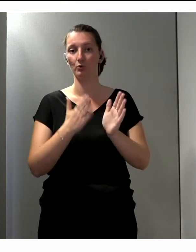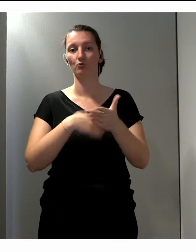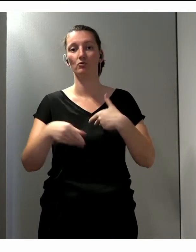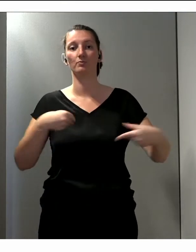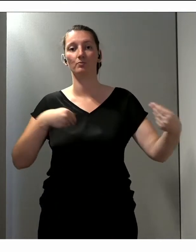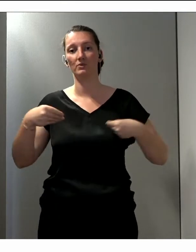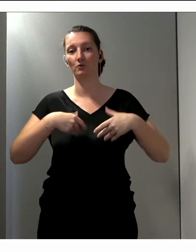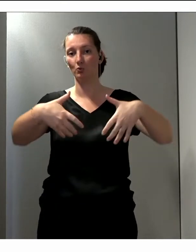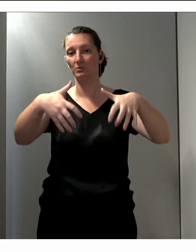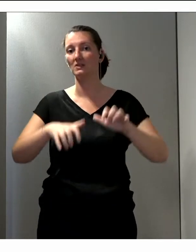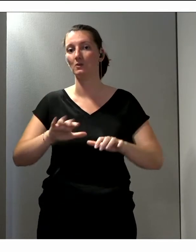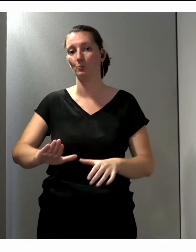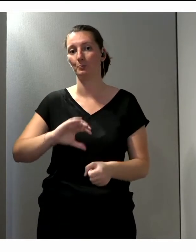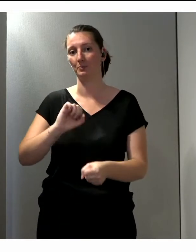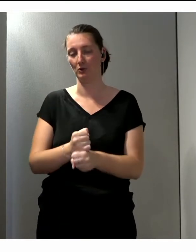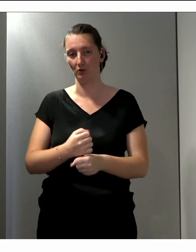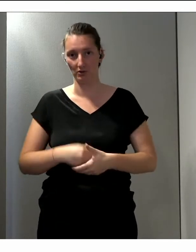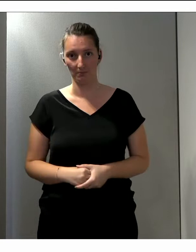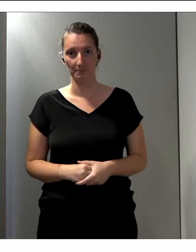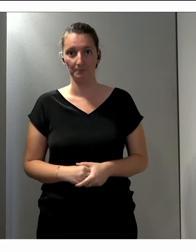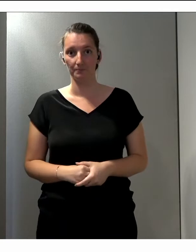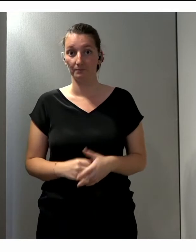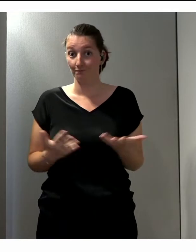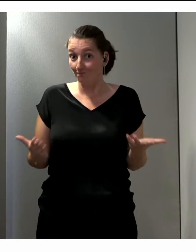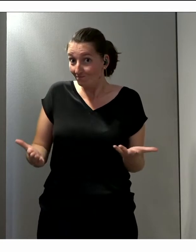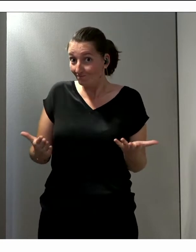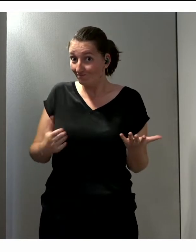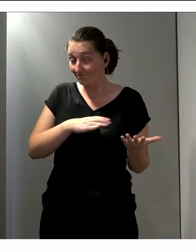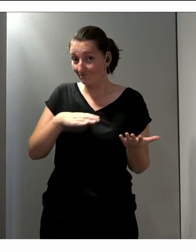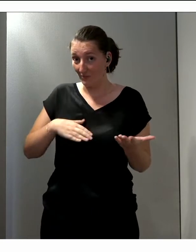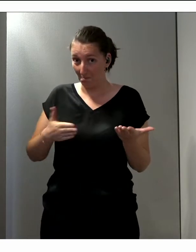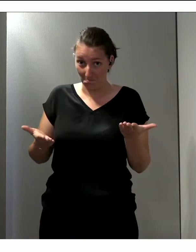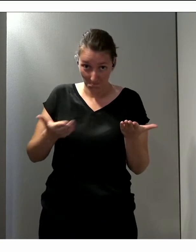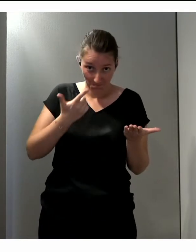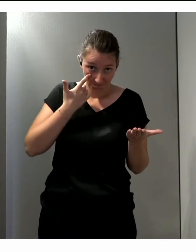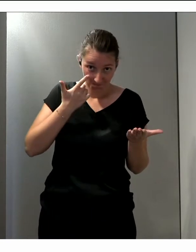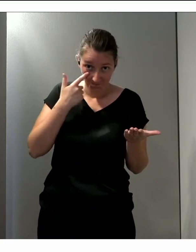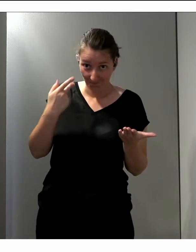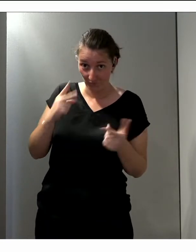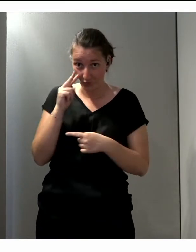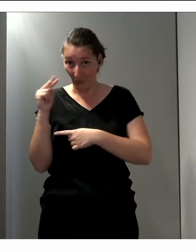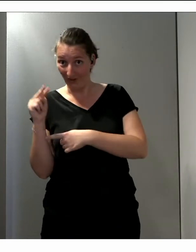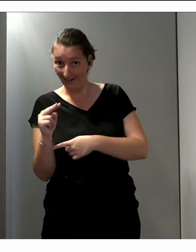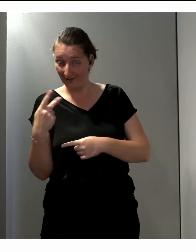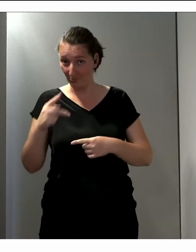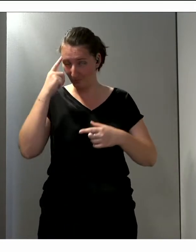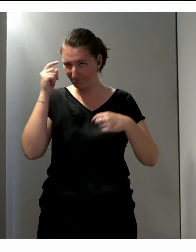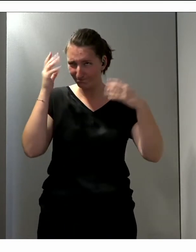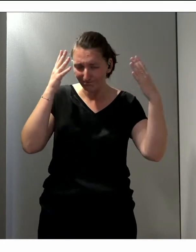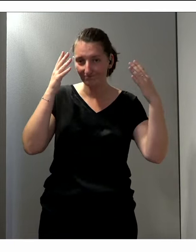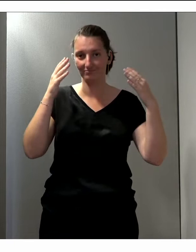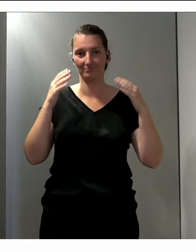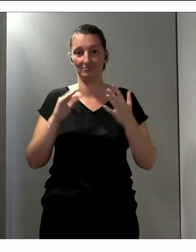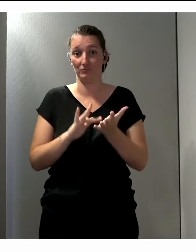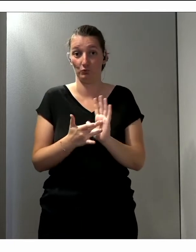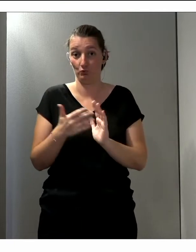l'administration pénitentiaire. Nous attendons effectivement de vous que vous nous donniez votre regard et tout ce que